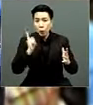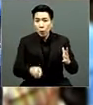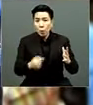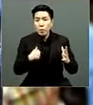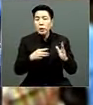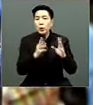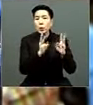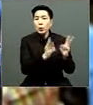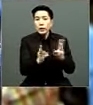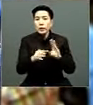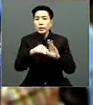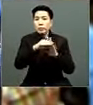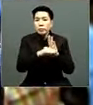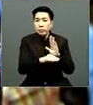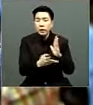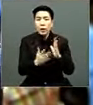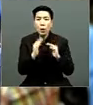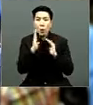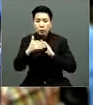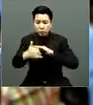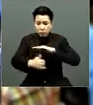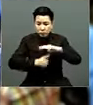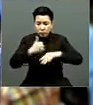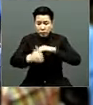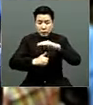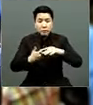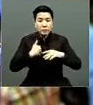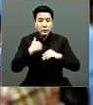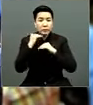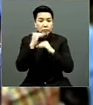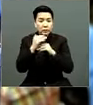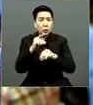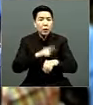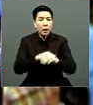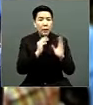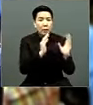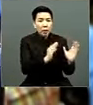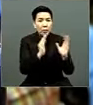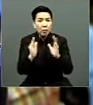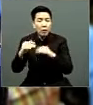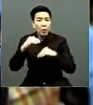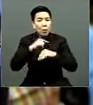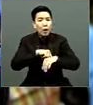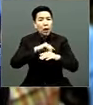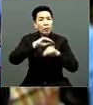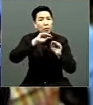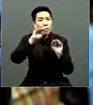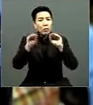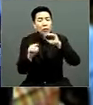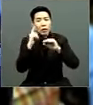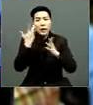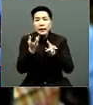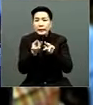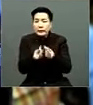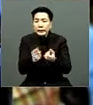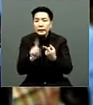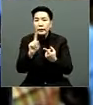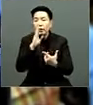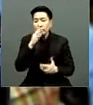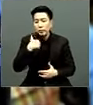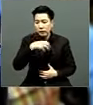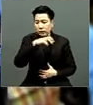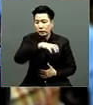ในการเพิ่มขึ้นไปว่าจะมีการจำกัดคนเข้าไปใช้บริการในห้างเป็นช่วงเวลามั้ยคะแล้วก็รายละเอียดเพิ่มเติมอย่างเช่นสถาน